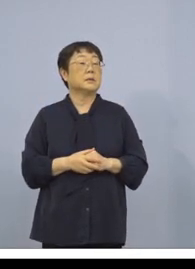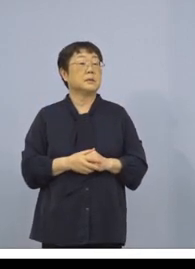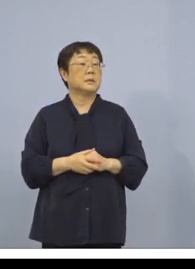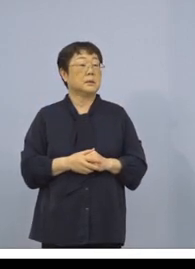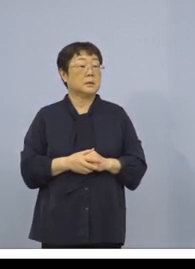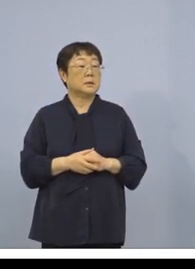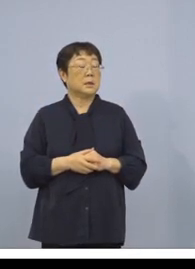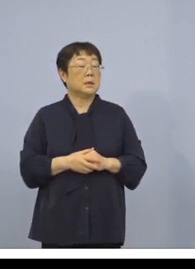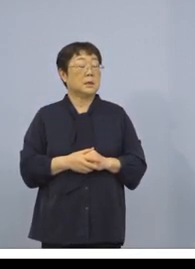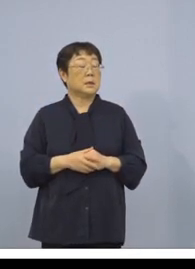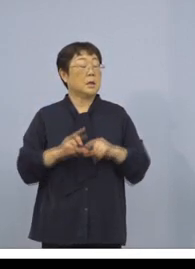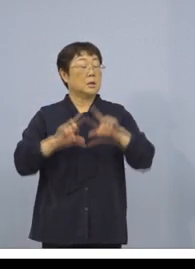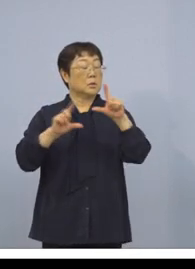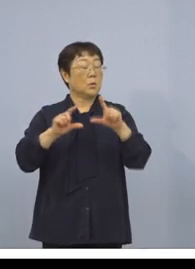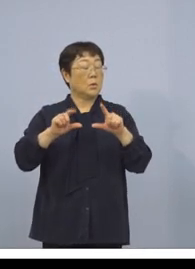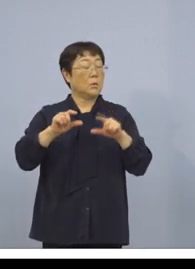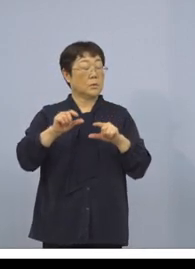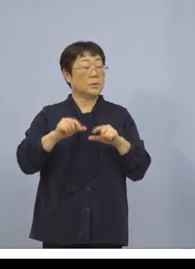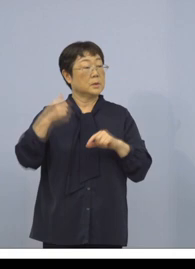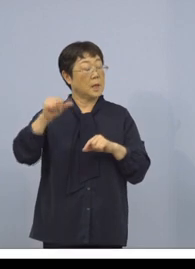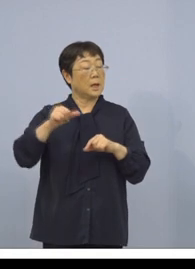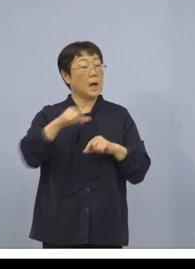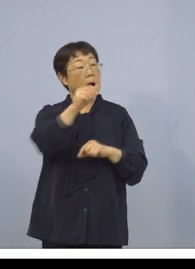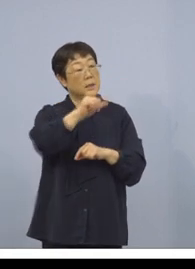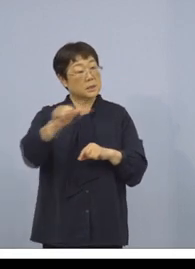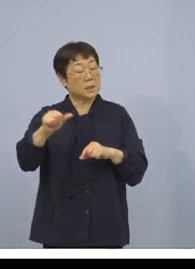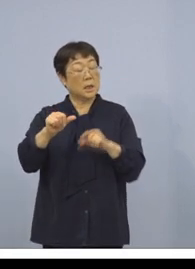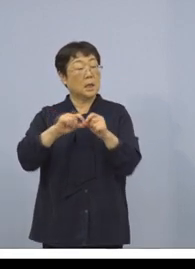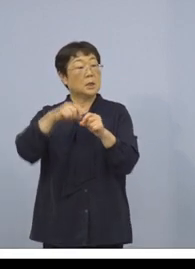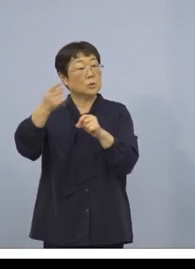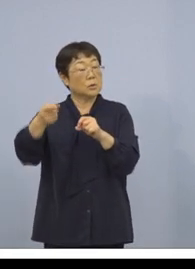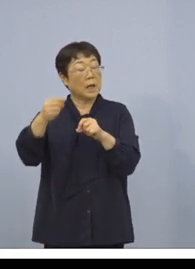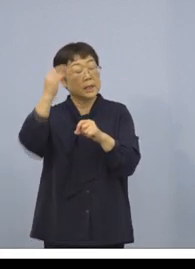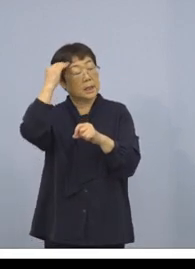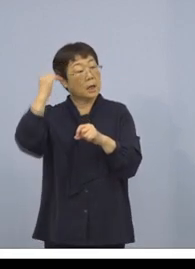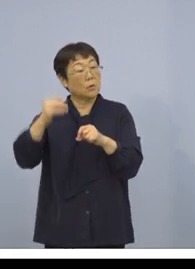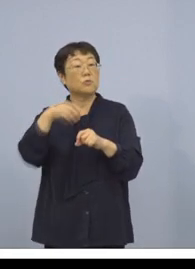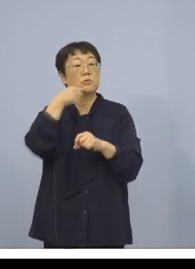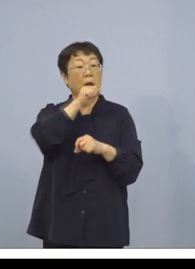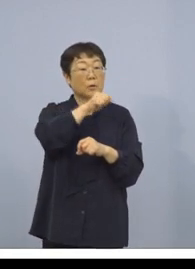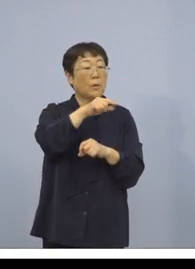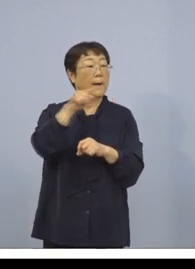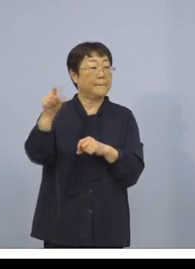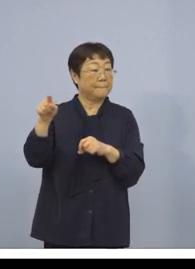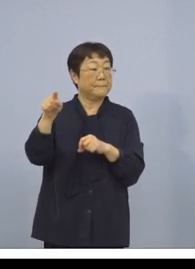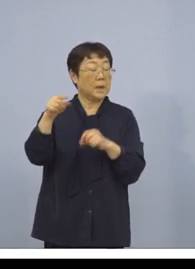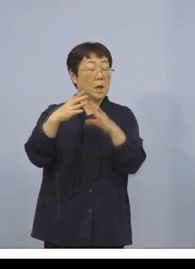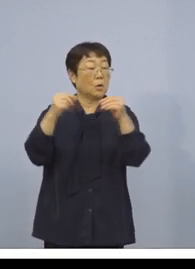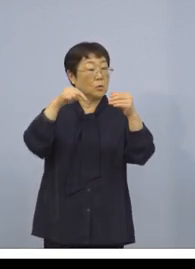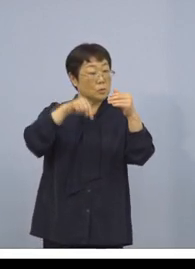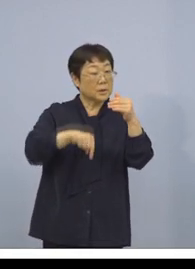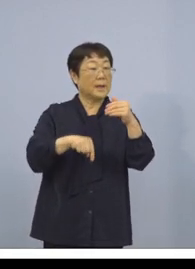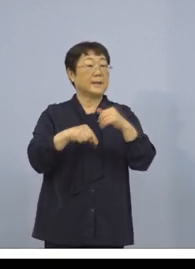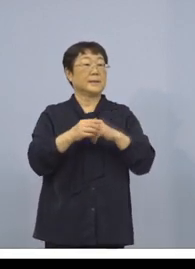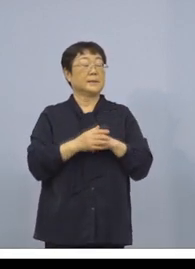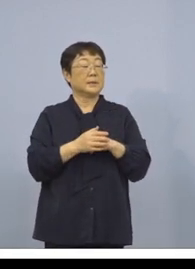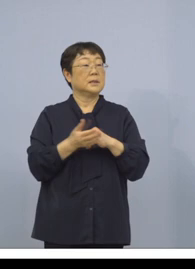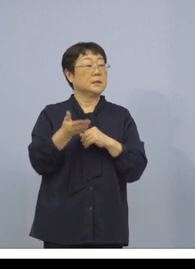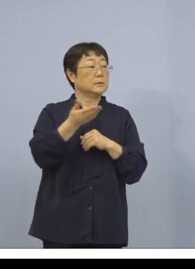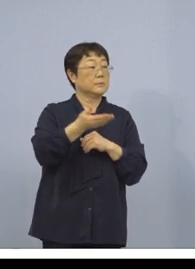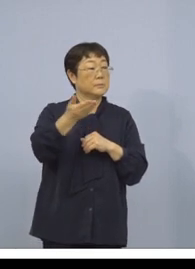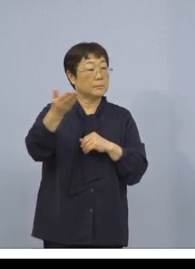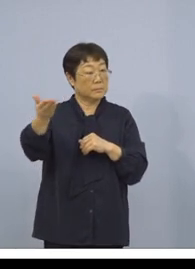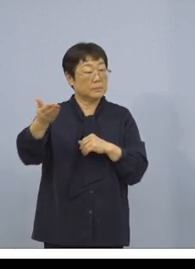東南アジア、また隣国、まあ、韓国、台湾、また国内とですね、そうい